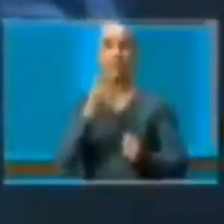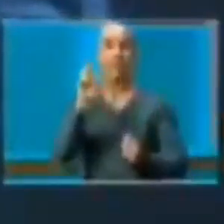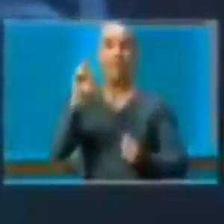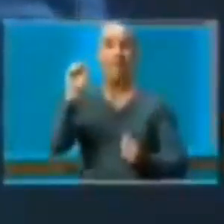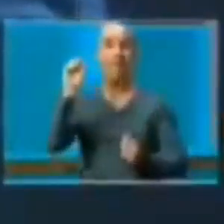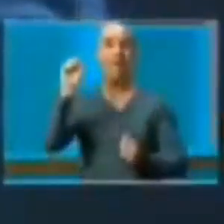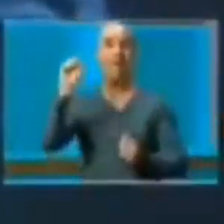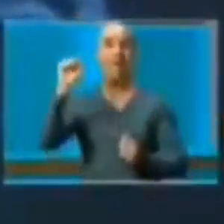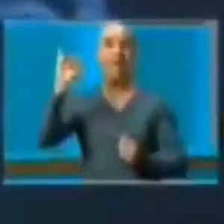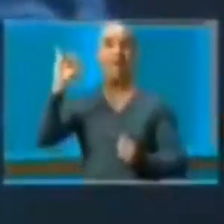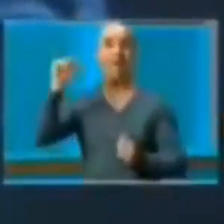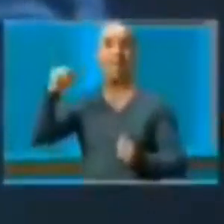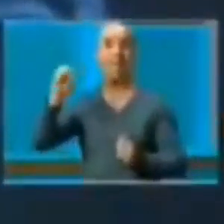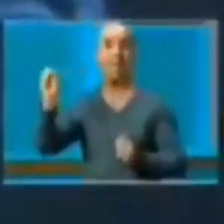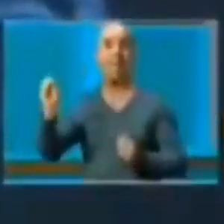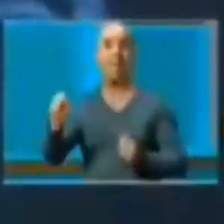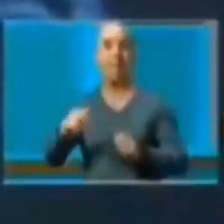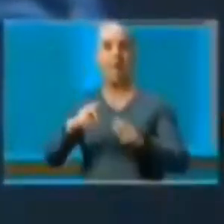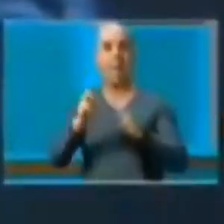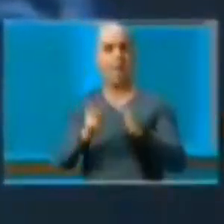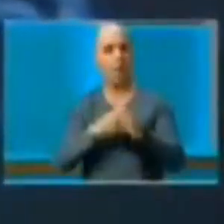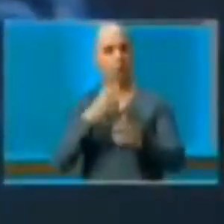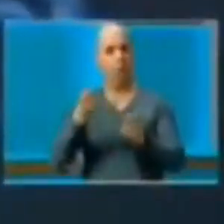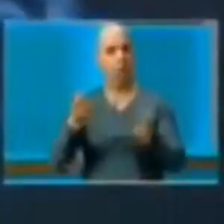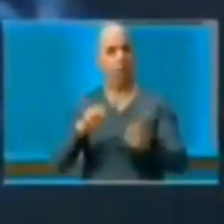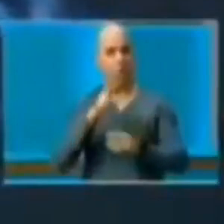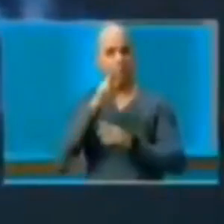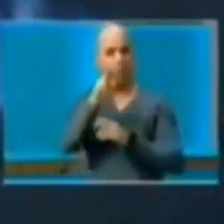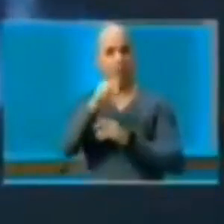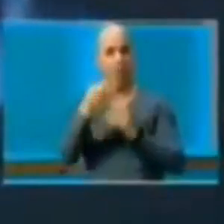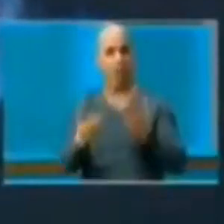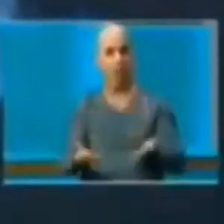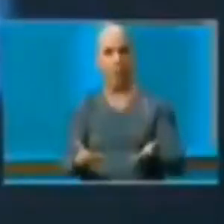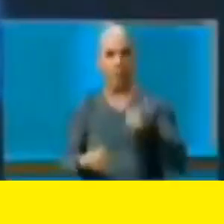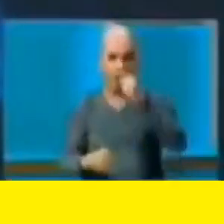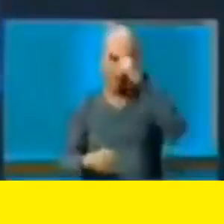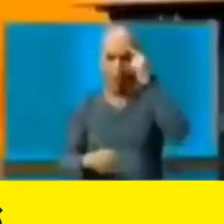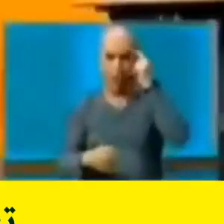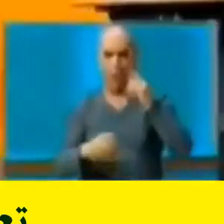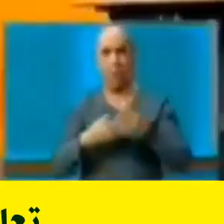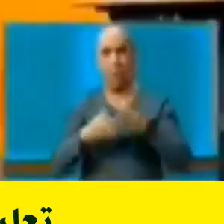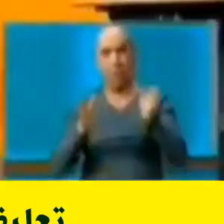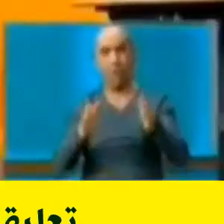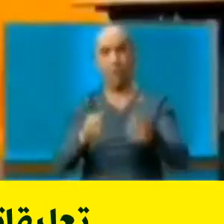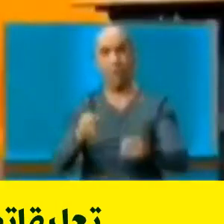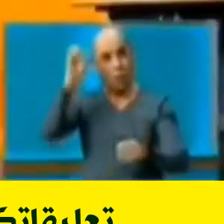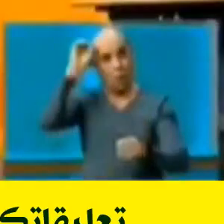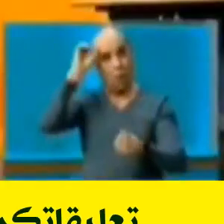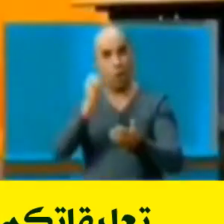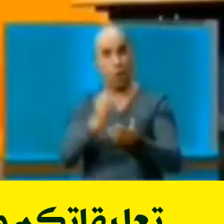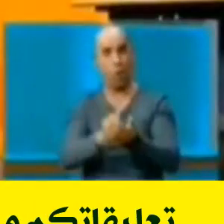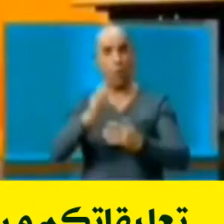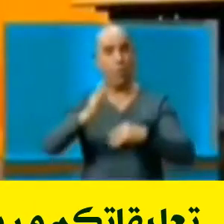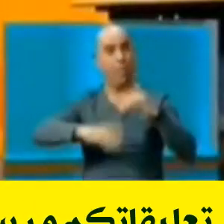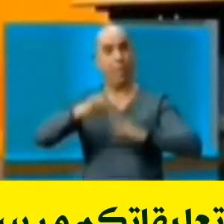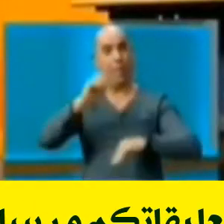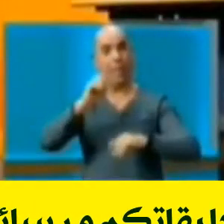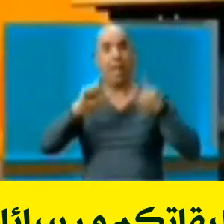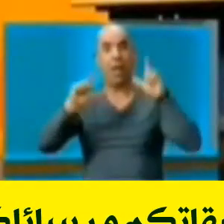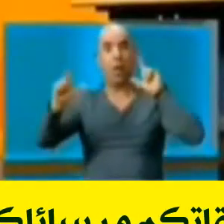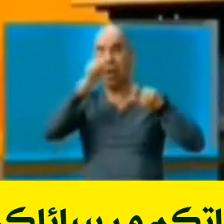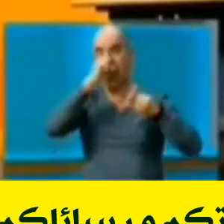الرحيم. إذن أعزائي، اليوم سوف نباشر درس من دروس القواعد الإملائية في مادة اللغة